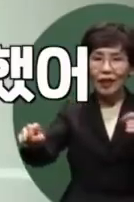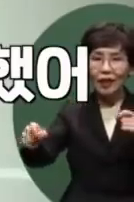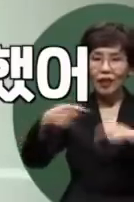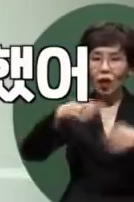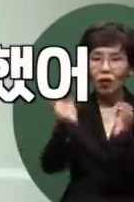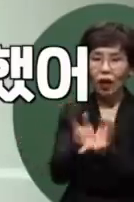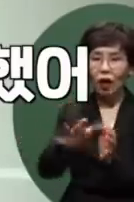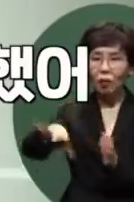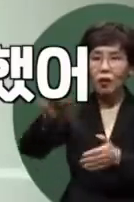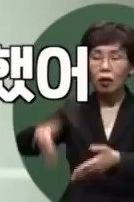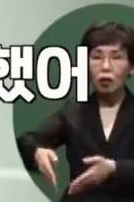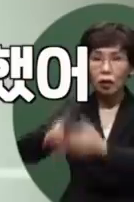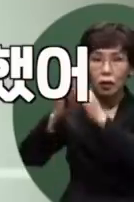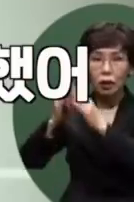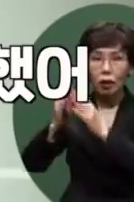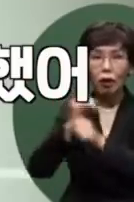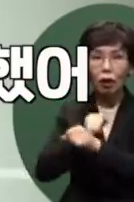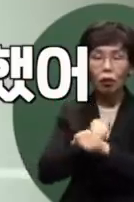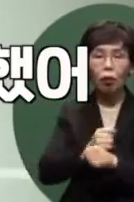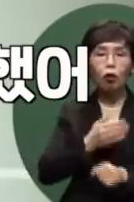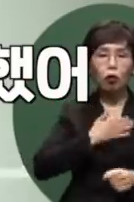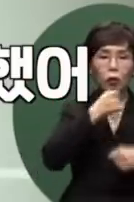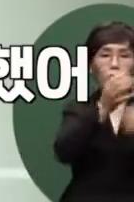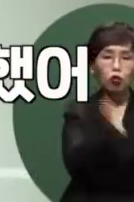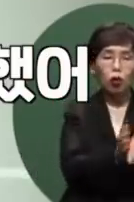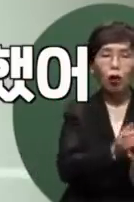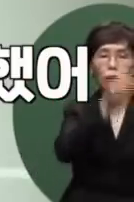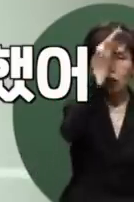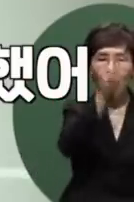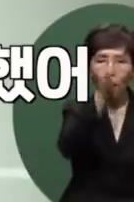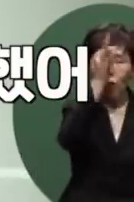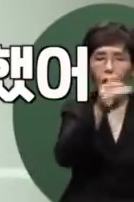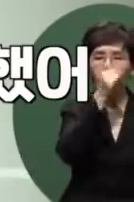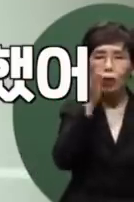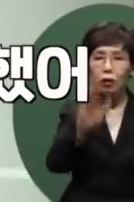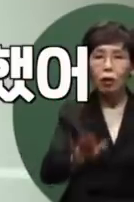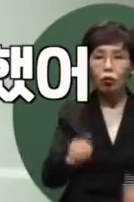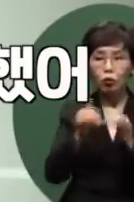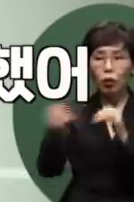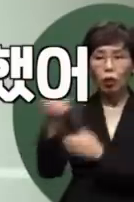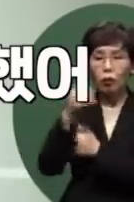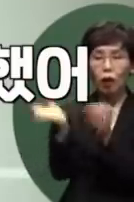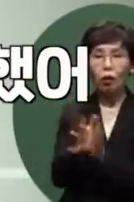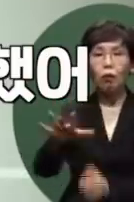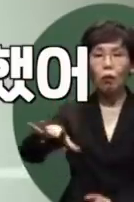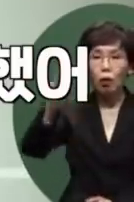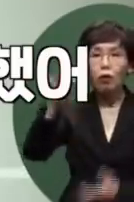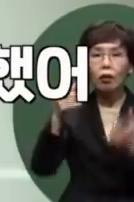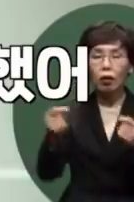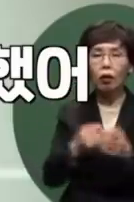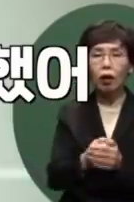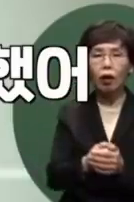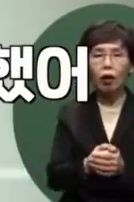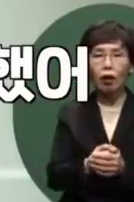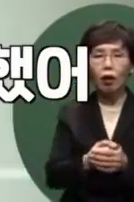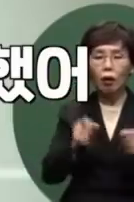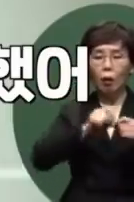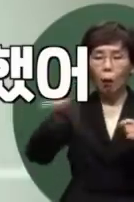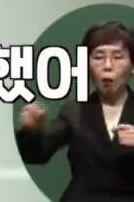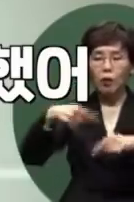그렇게 한 거 저희는 계속 사과드리고 있지 않습니까? 우리 제3당에 사과드리고 있는데 국민의힘 먼저 그렇게 위성정당 만든